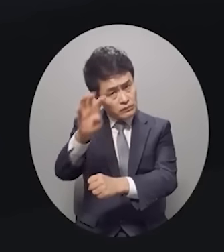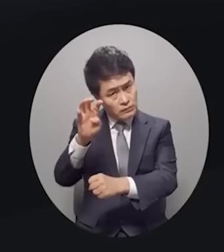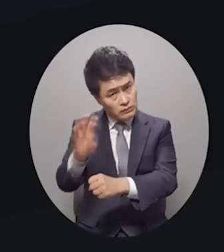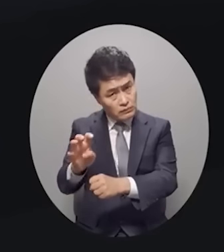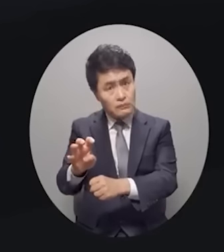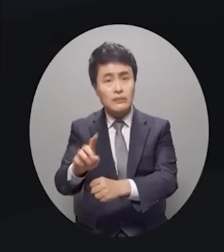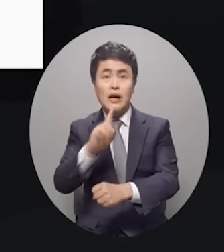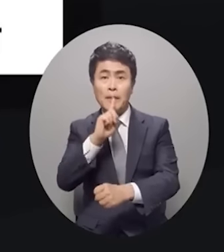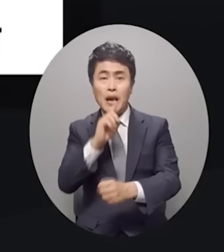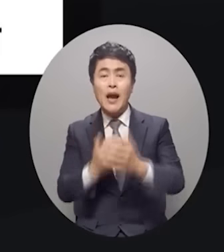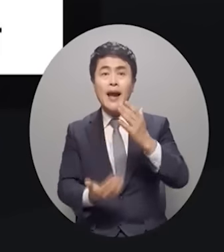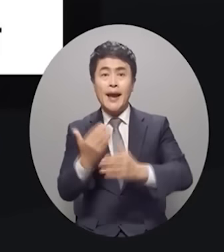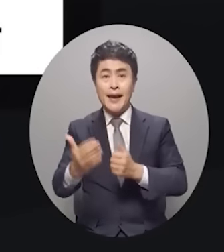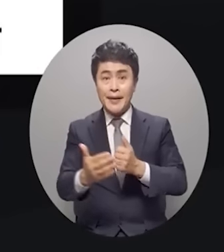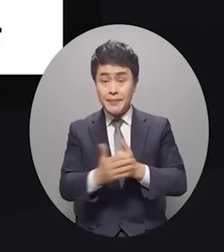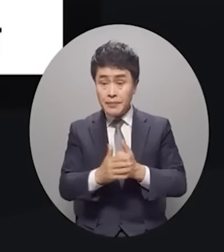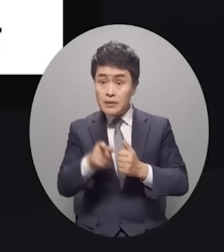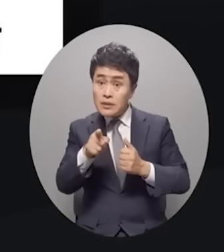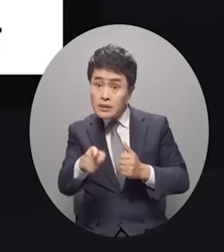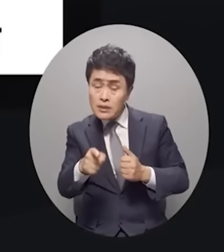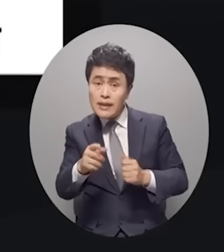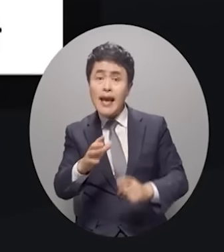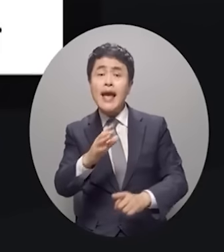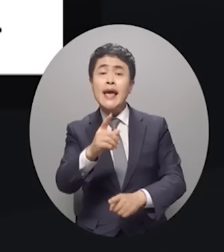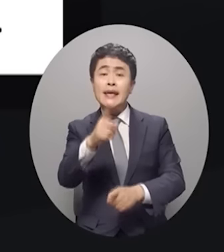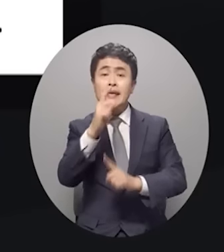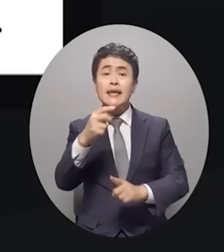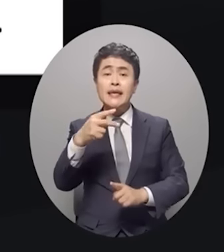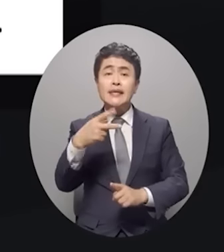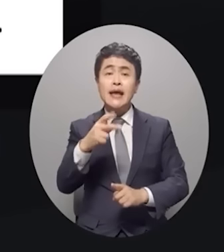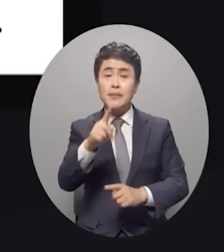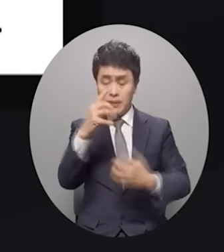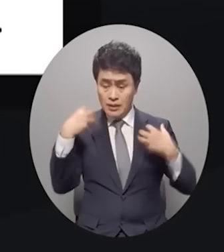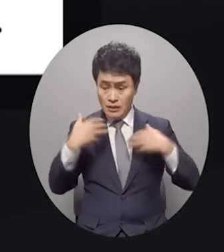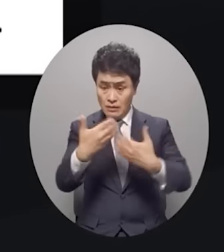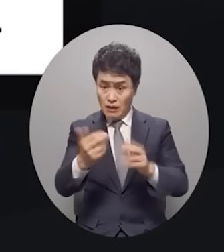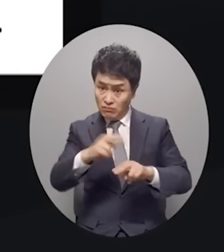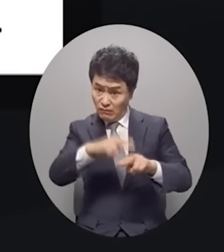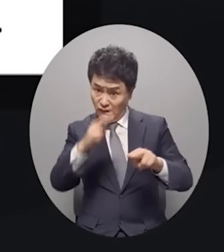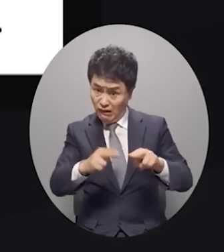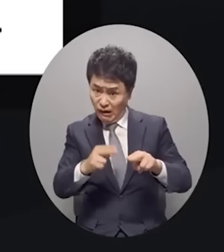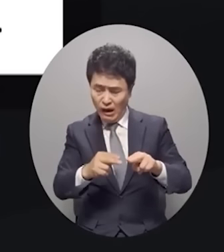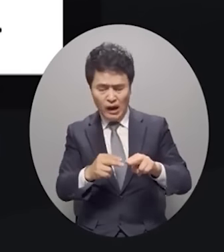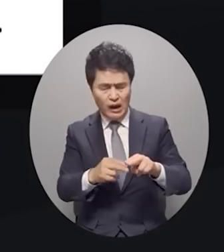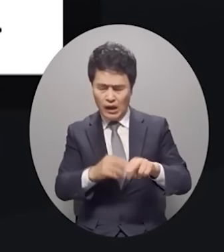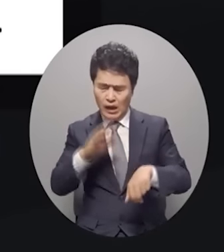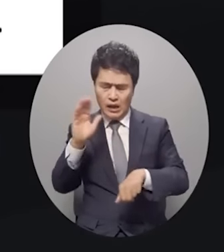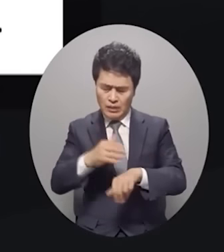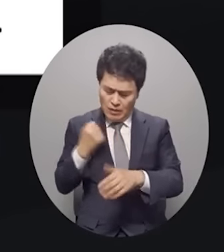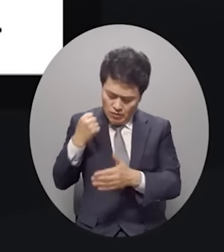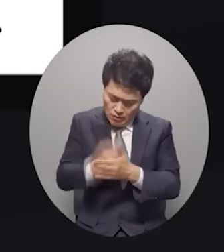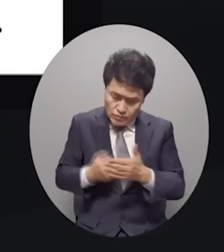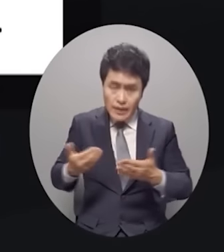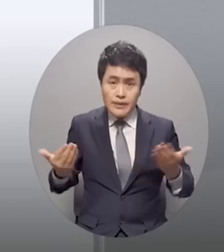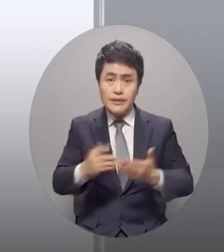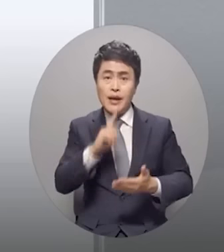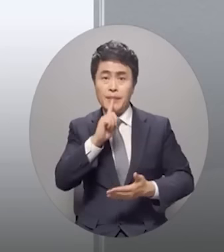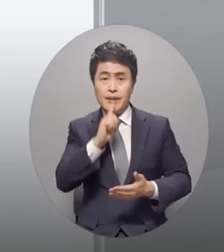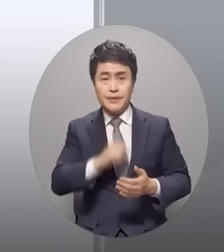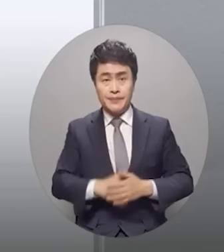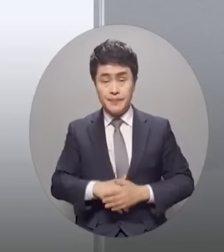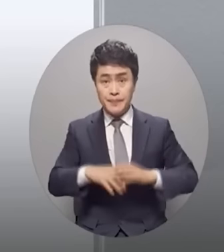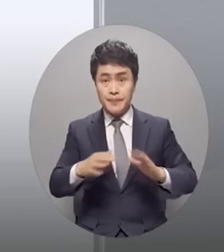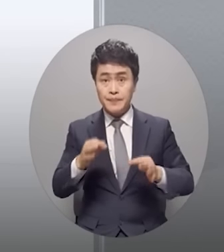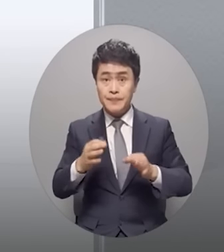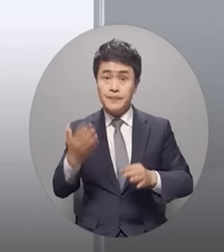배제할 수 없다며 그럴 경우 이상민 장관을 물러나게 한다면 억울한 일이라고 말했다고 공개했습니다